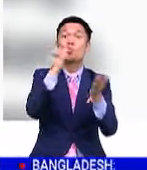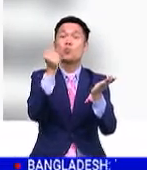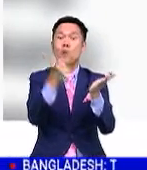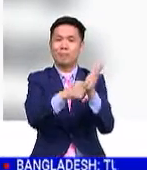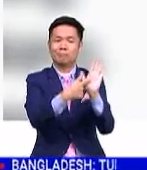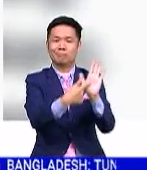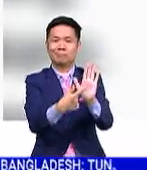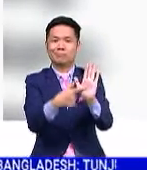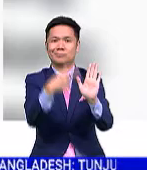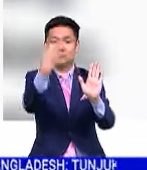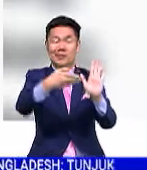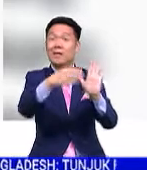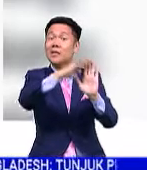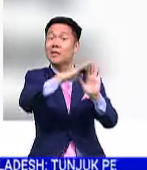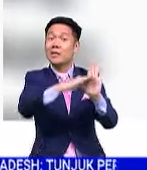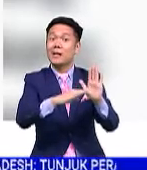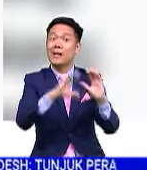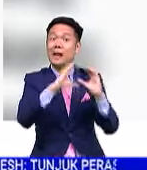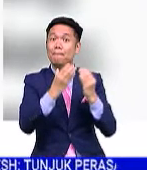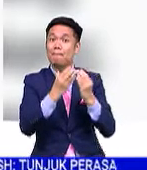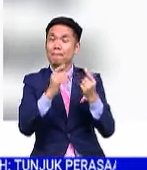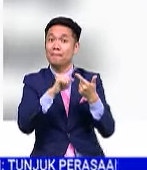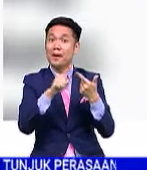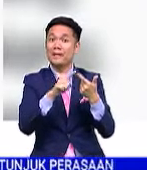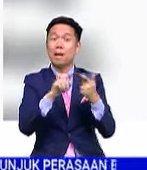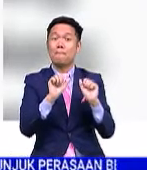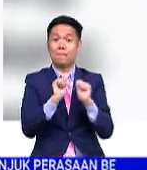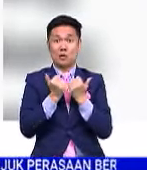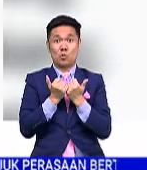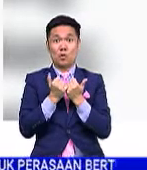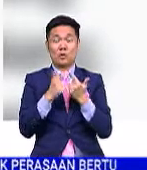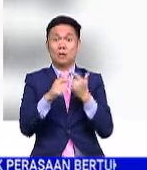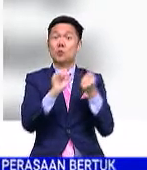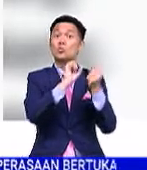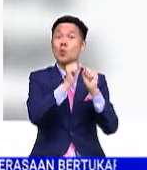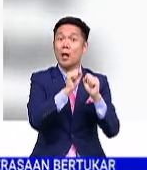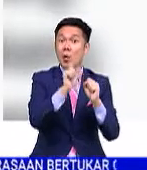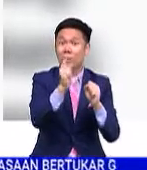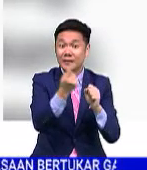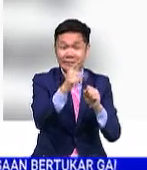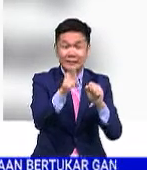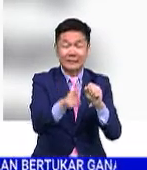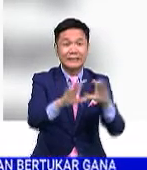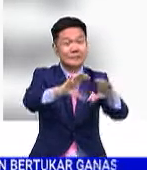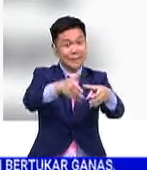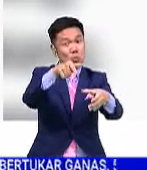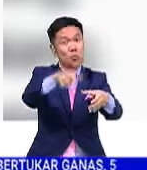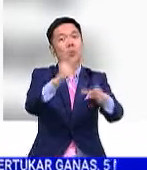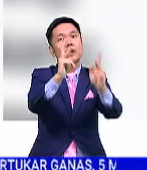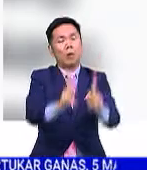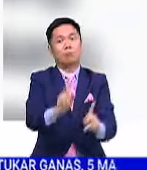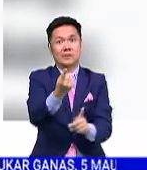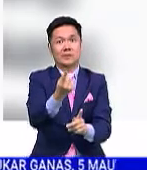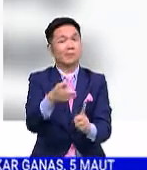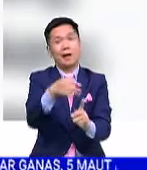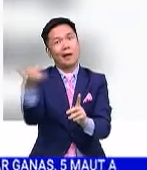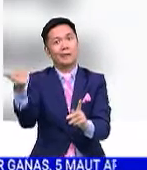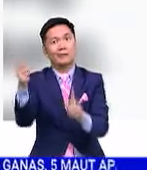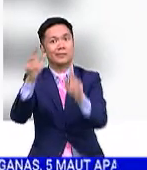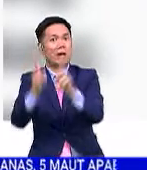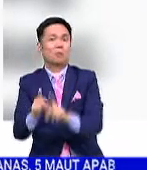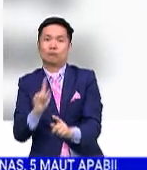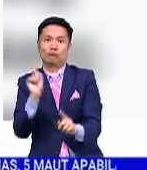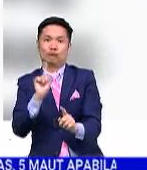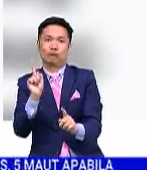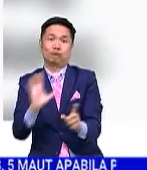surat yang mengandungi sedang the club dan persatuan serta sukanya didakwa terbuka untuk satu kaum saja sebenarnya itu